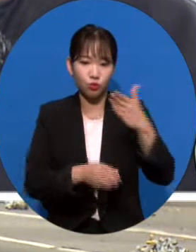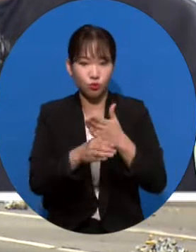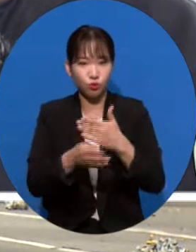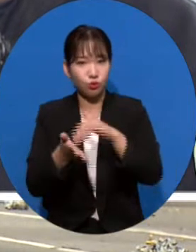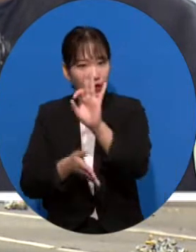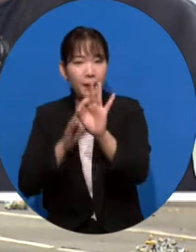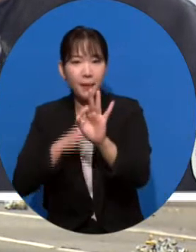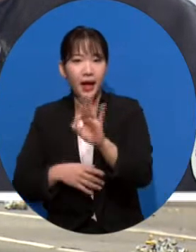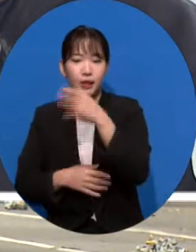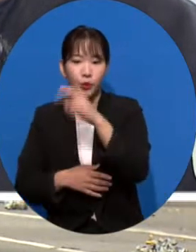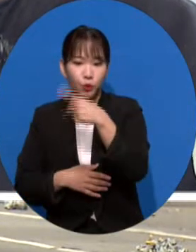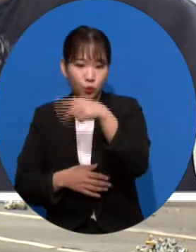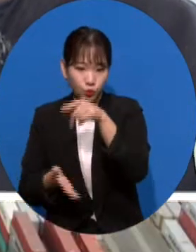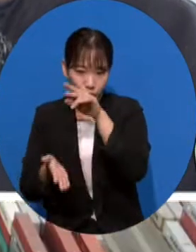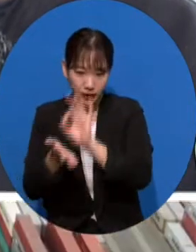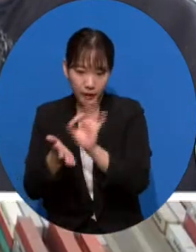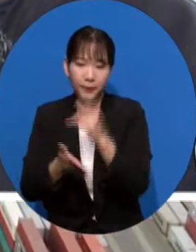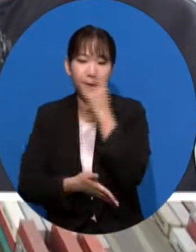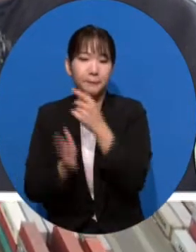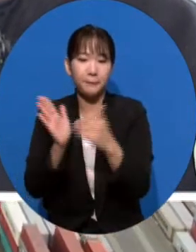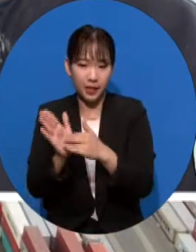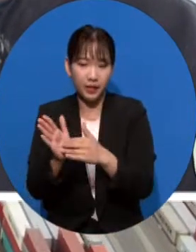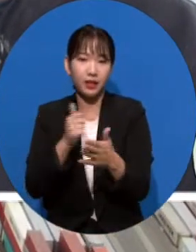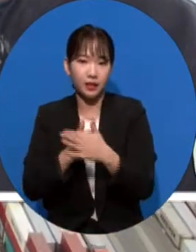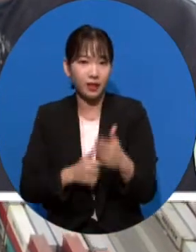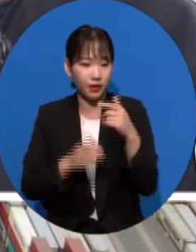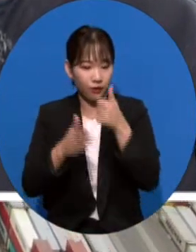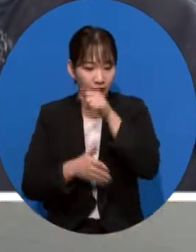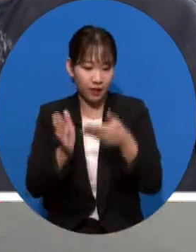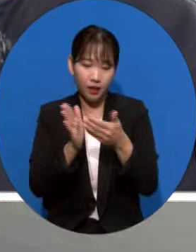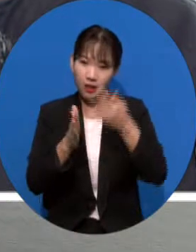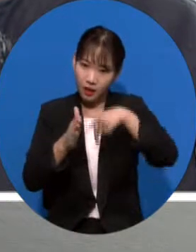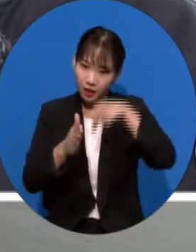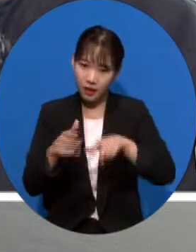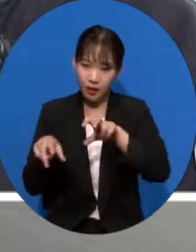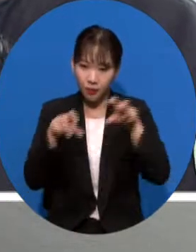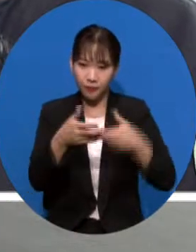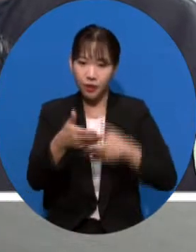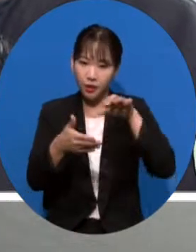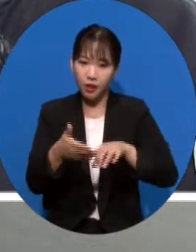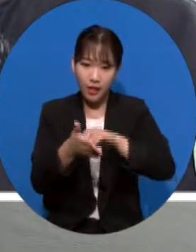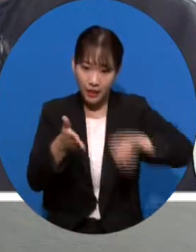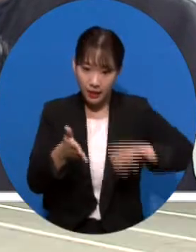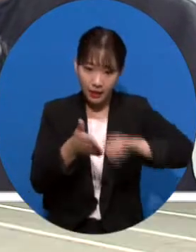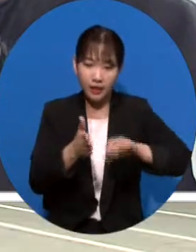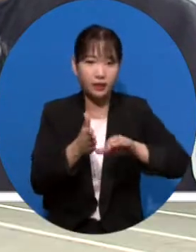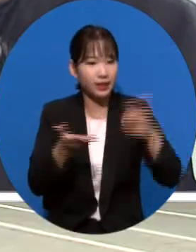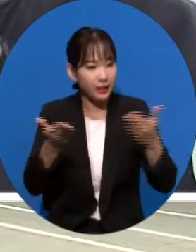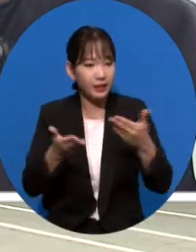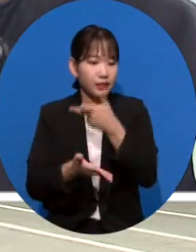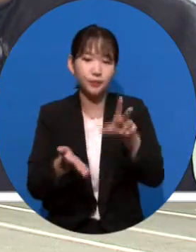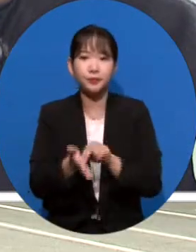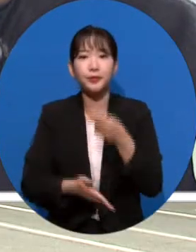많이 요소 수를 사용하는 장비로 확인이 됐습니다 그래서 이제 광양항 내에 컨테이너 터미널에서 하역작업 은 큰 지장이 없는